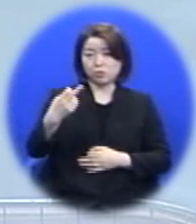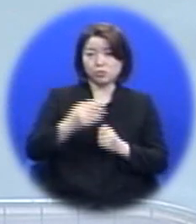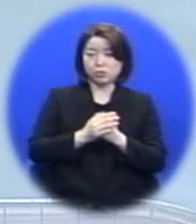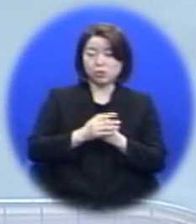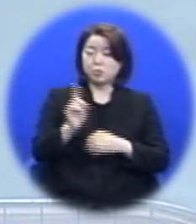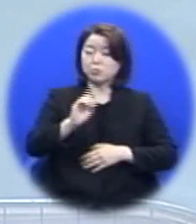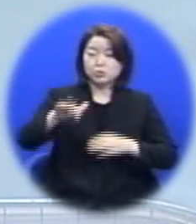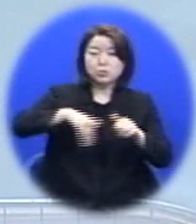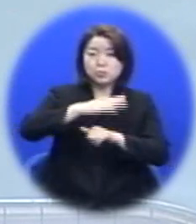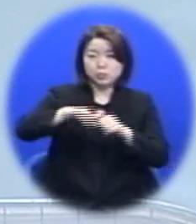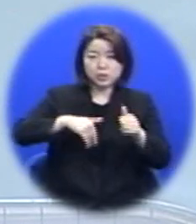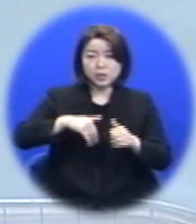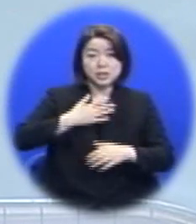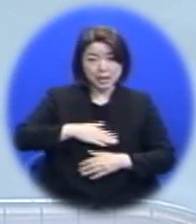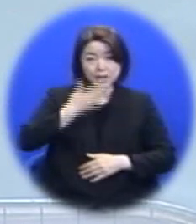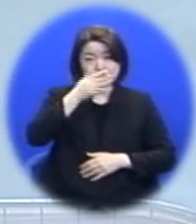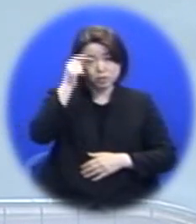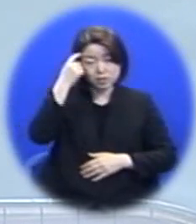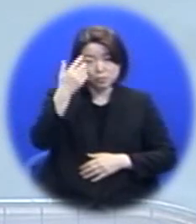네.